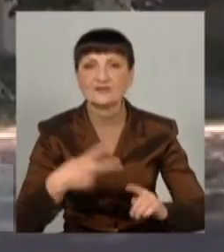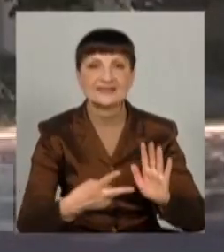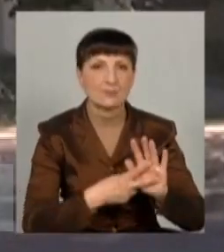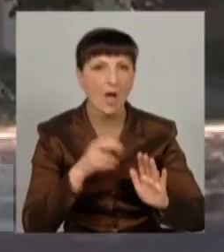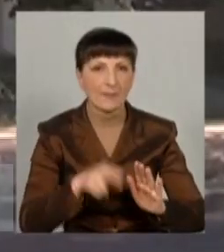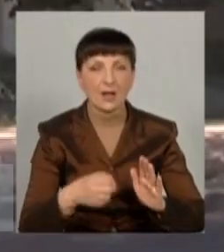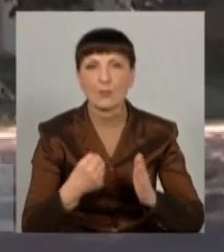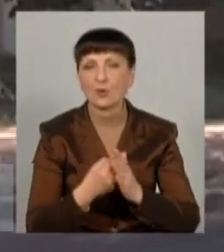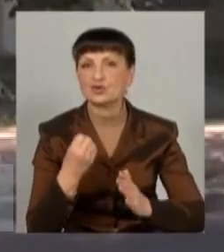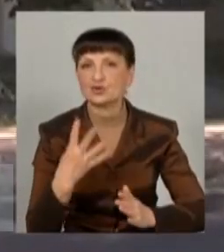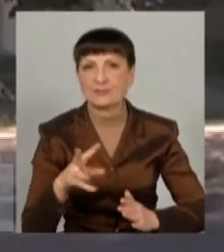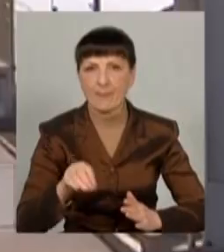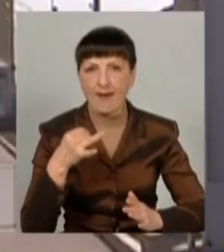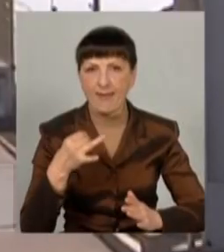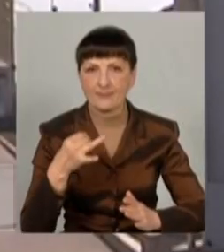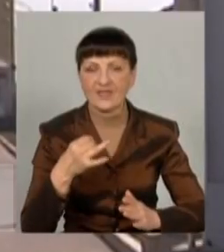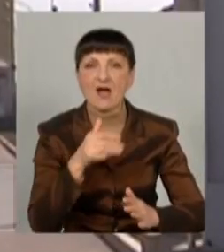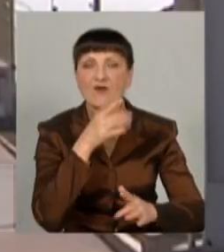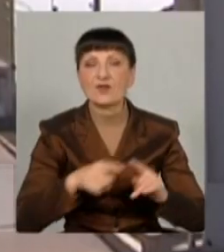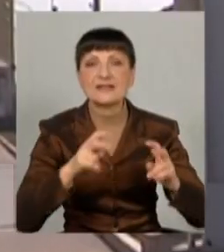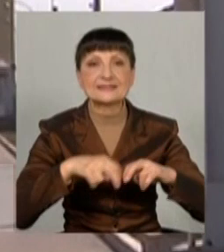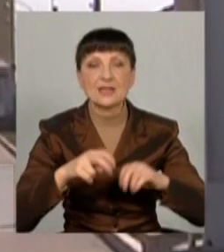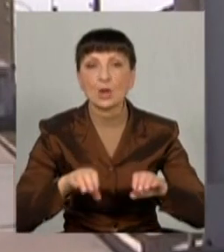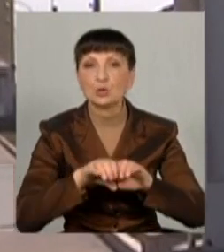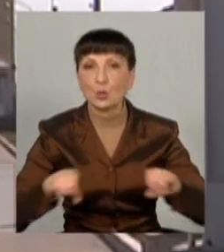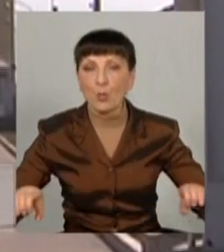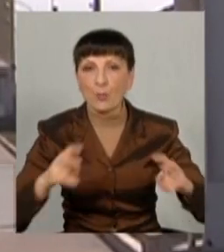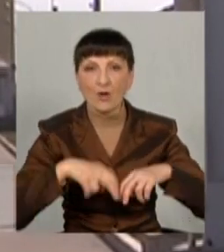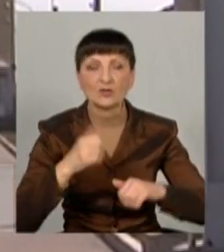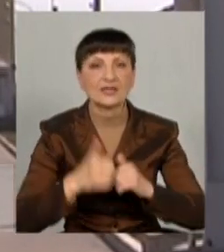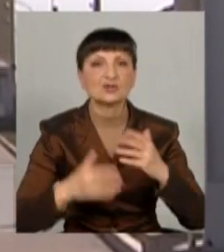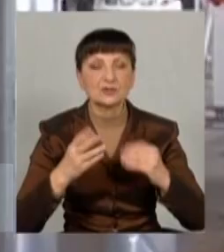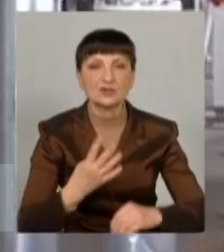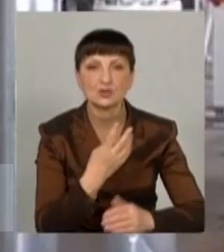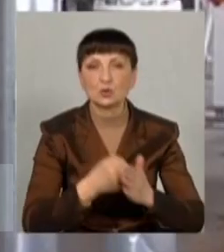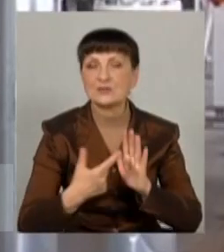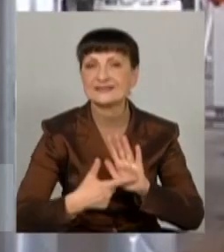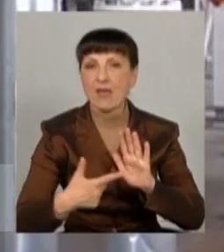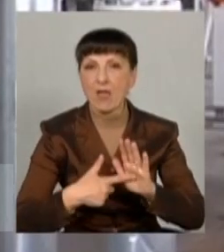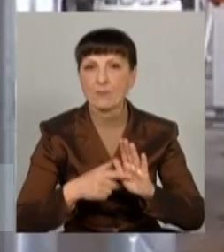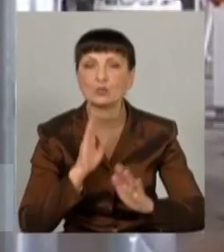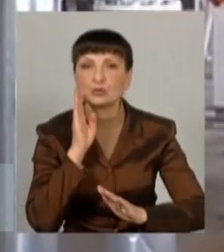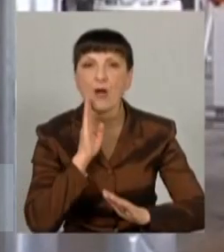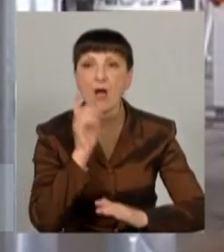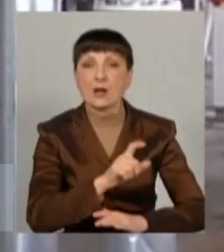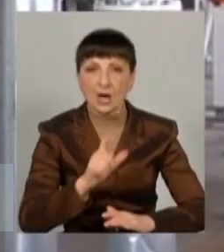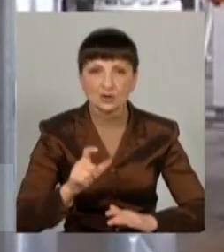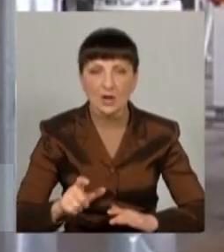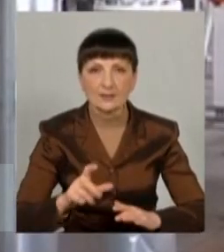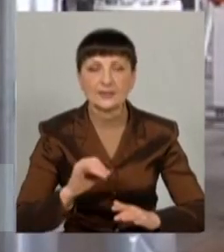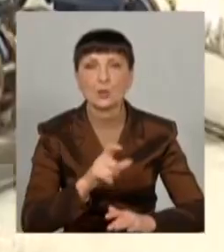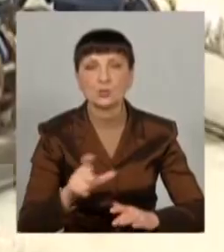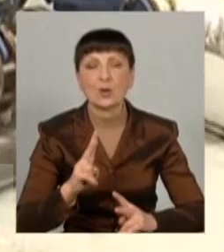27 апреля по 14 мая. Во время исследования трубопроводов ежедневно с 4 до 7 часов утра горожанам и гостям